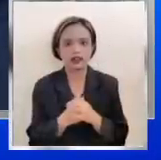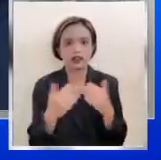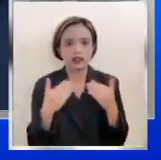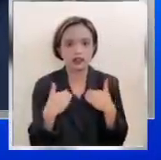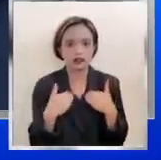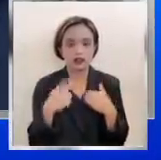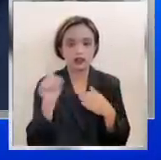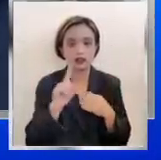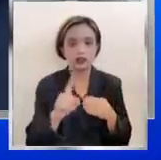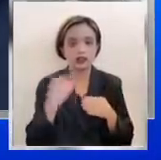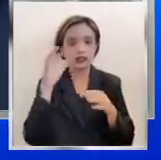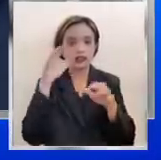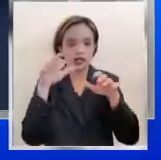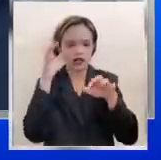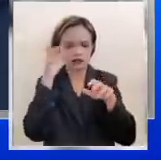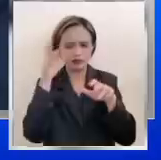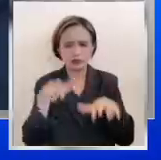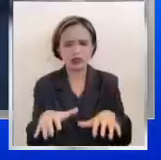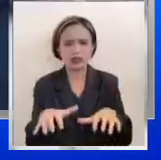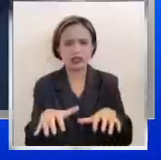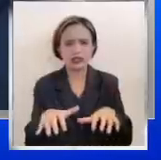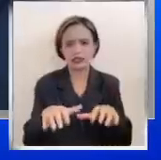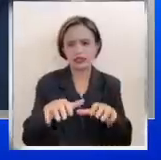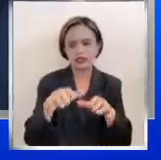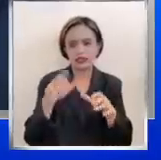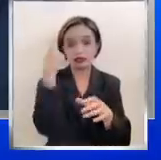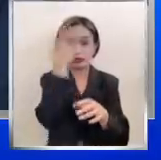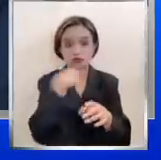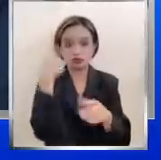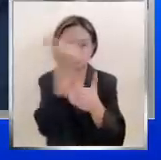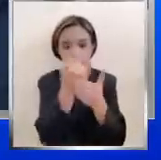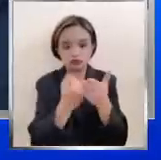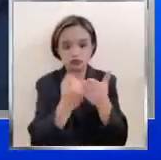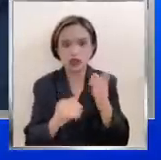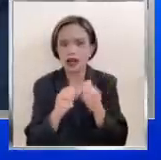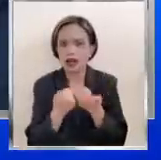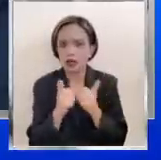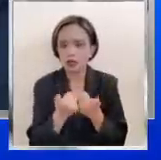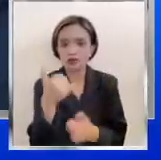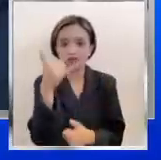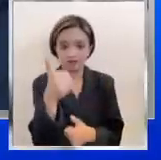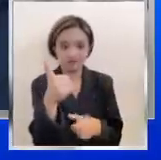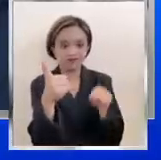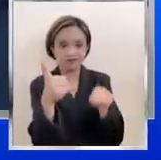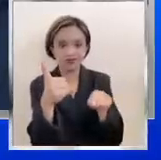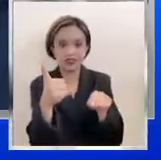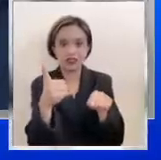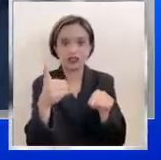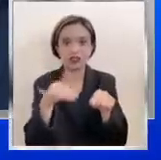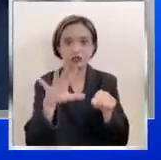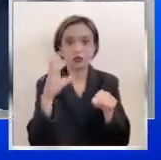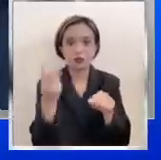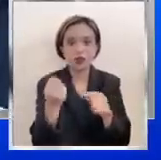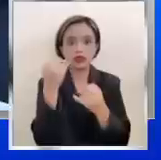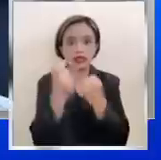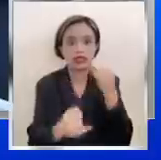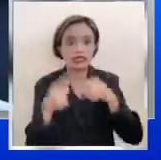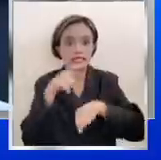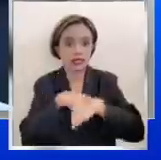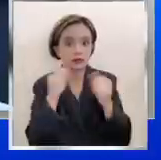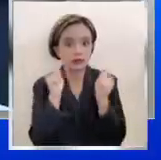computerized facial composite gamit ang kuha ng CCTV sa mga huling nakasama ng isa sa mga